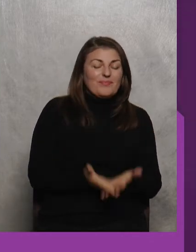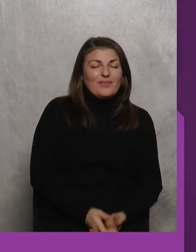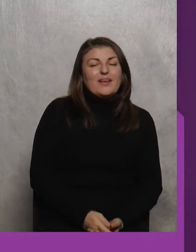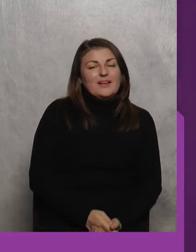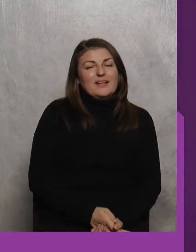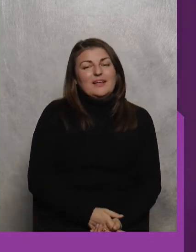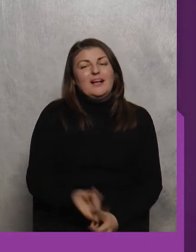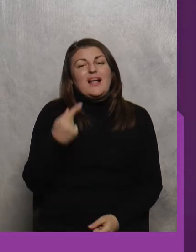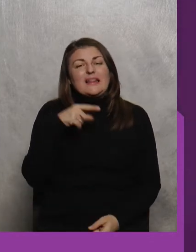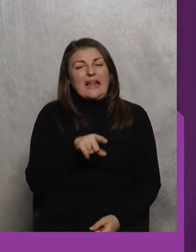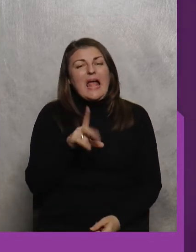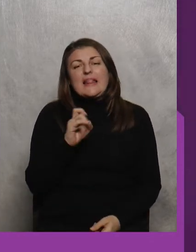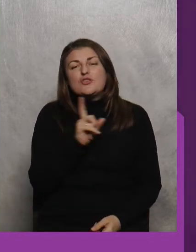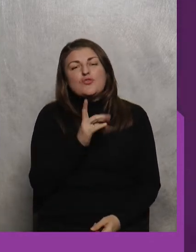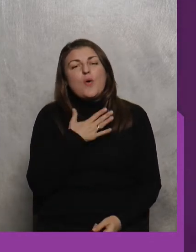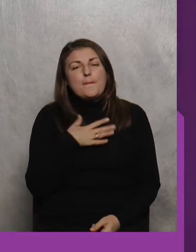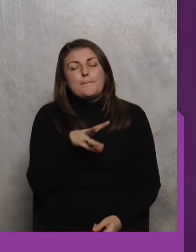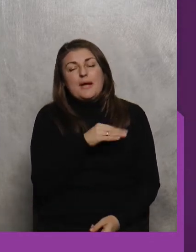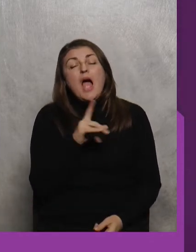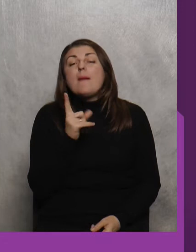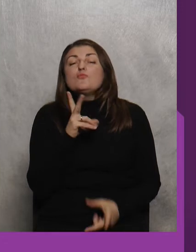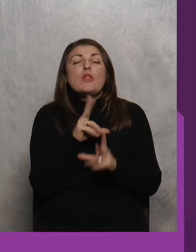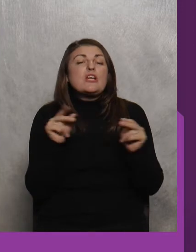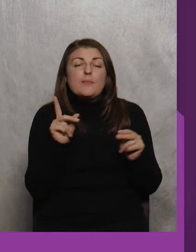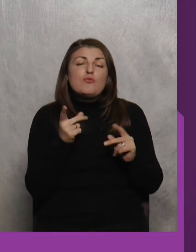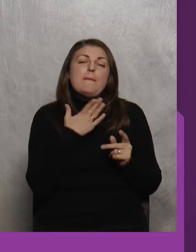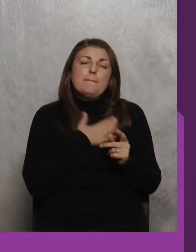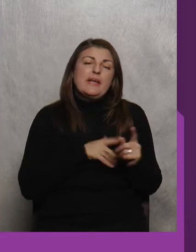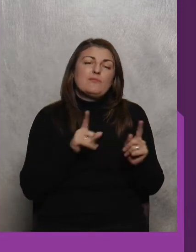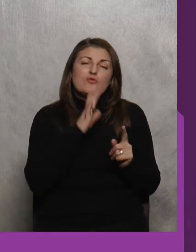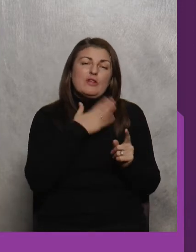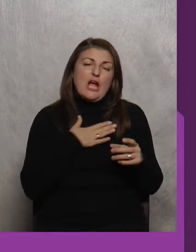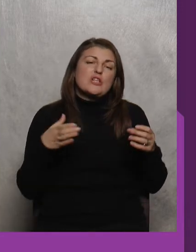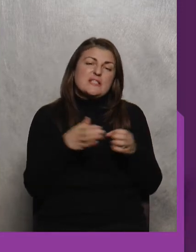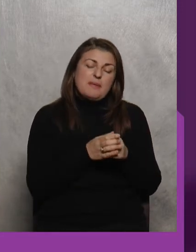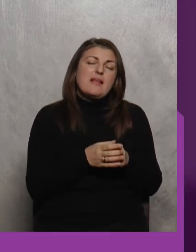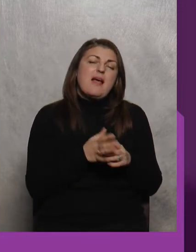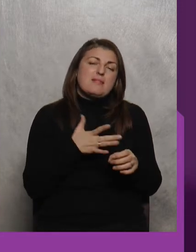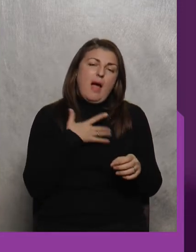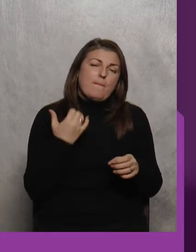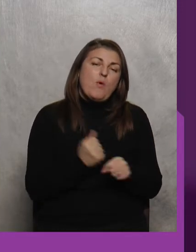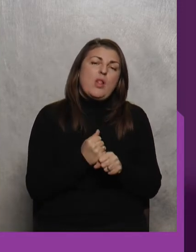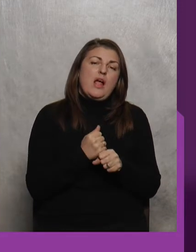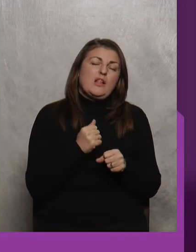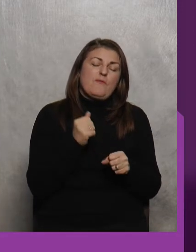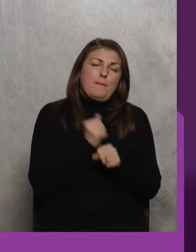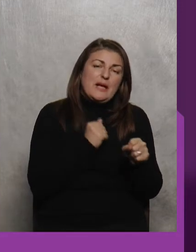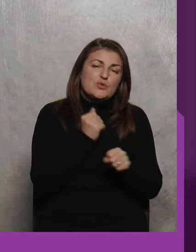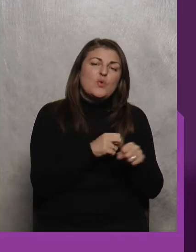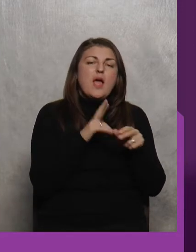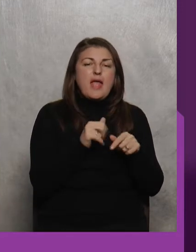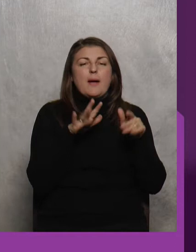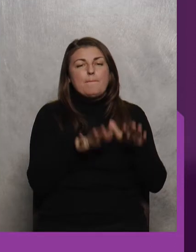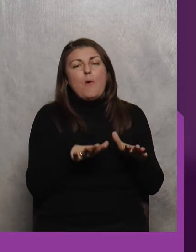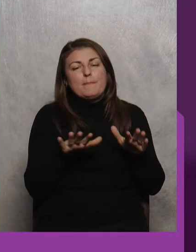те, на що ми... Чому на щастя? Тому що приємно, що наша збірна наполегливо працює як по